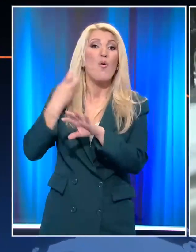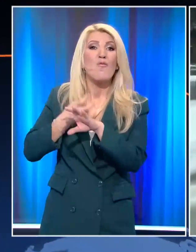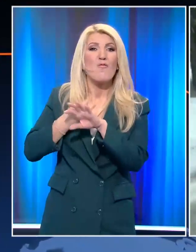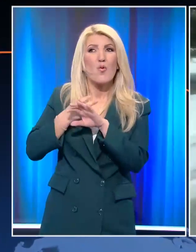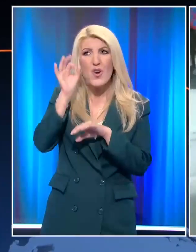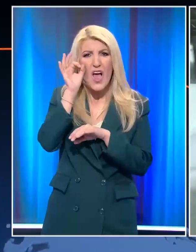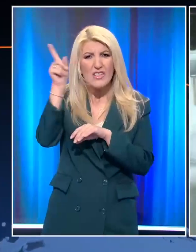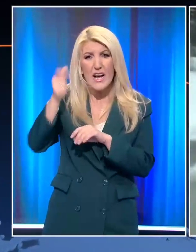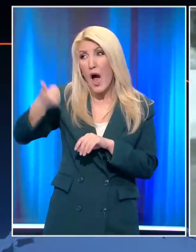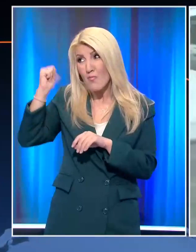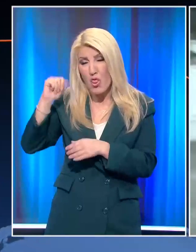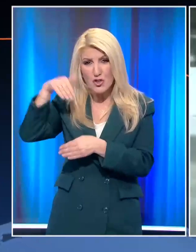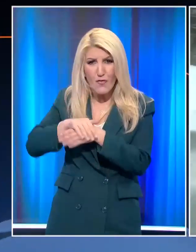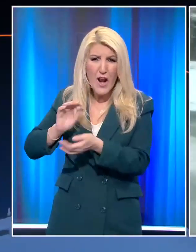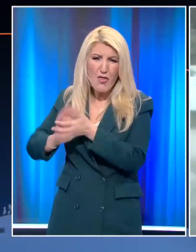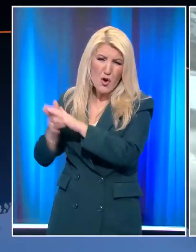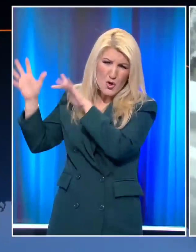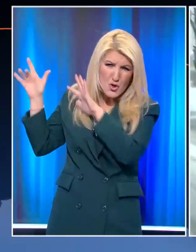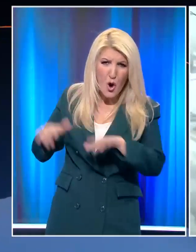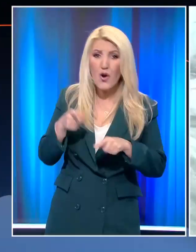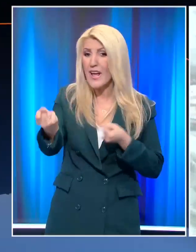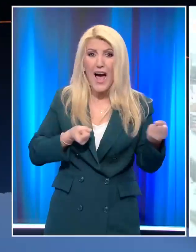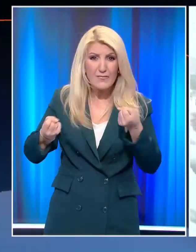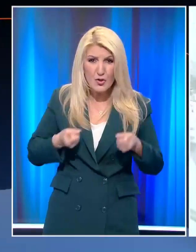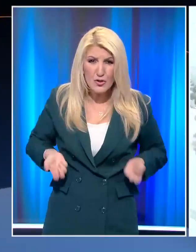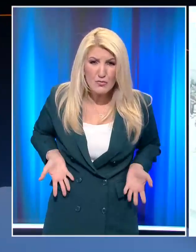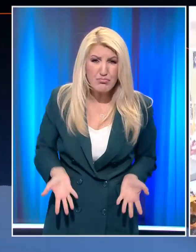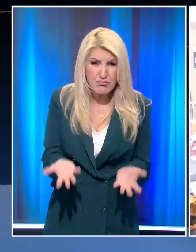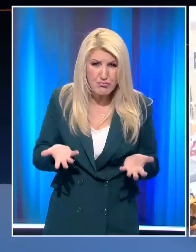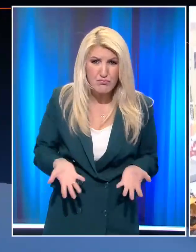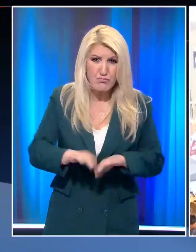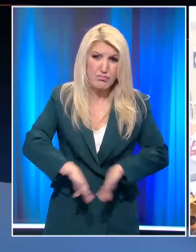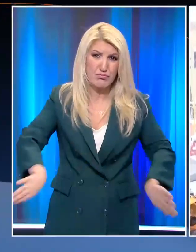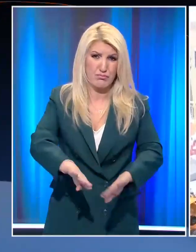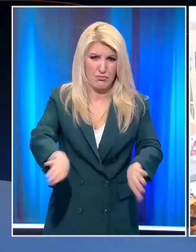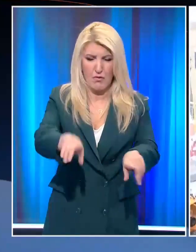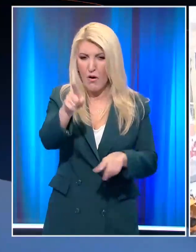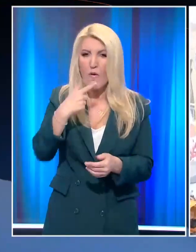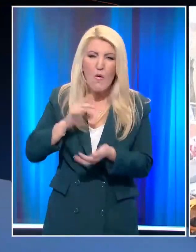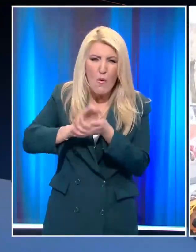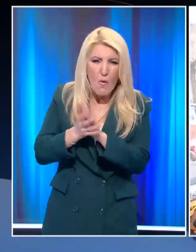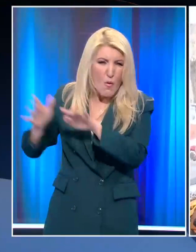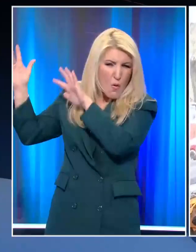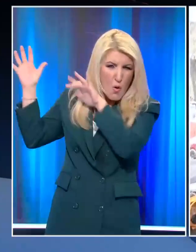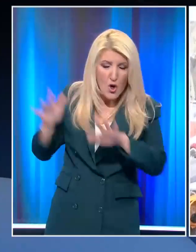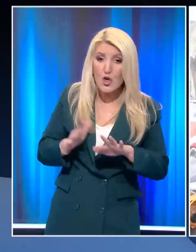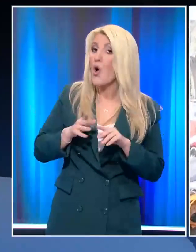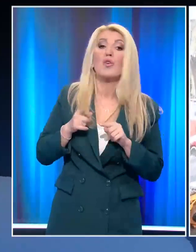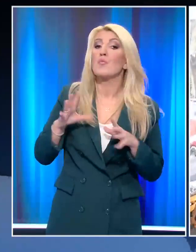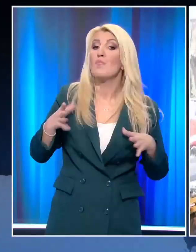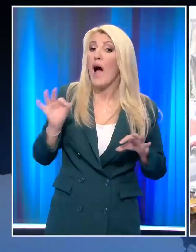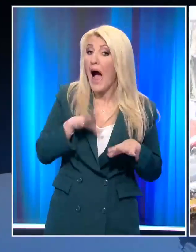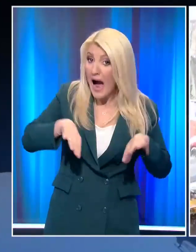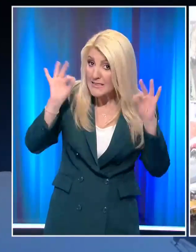Εκχιονιστικά προσπαθούν να κρατήσουν ανοιχτό τον δρόμο που οδηγεί στο νοσοκομείο Παπα-Νικολάου, το οποίο εφημερεύει. Σφοδρή χιονόπτωση στον άξονα Πανόραμα